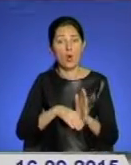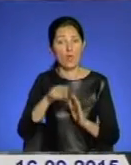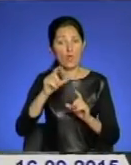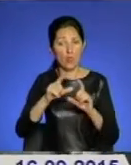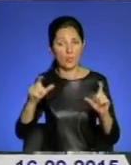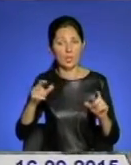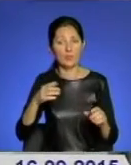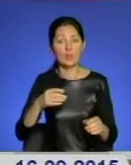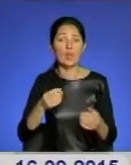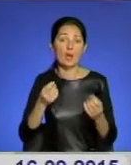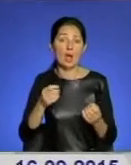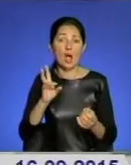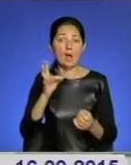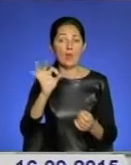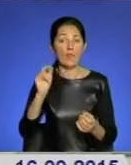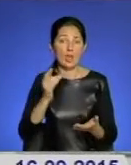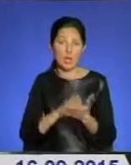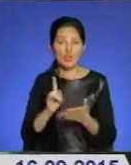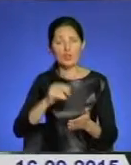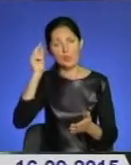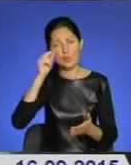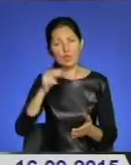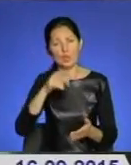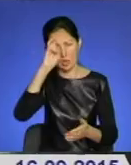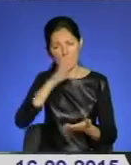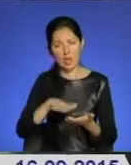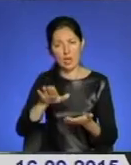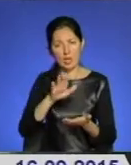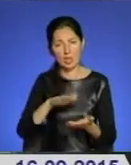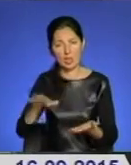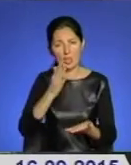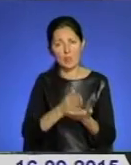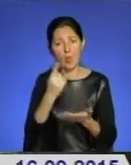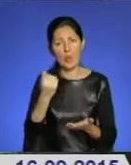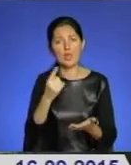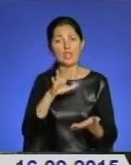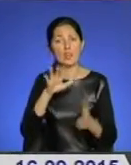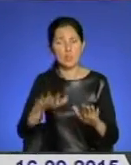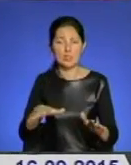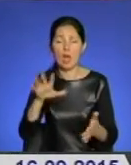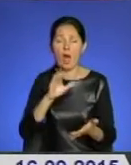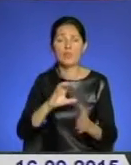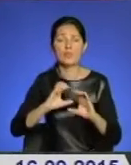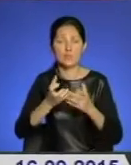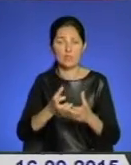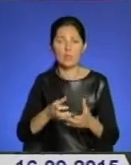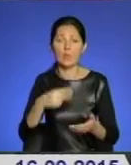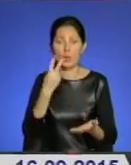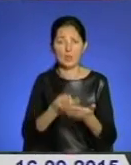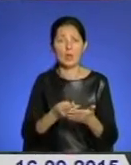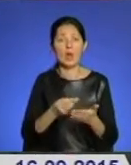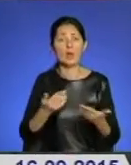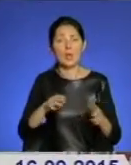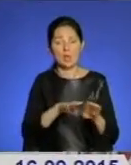чому повчитись. Країна посідає перші місця у світі за показниками рівня життя, розвитку економіки та соціального